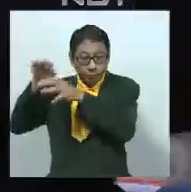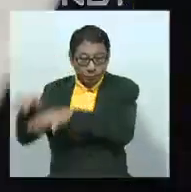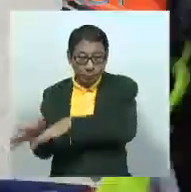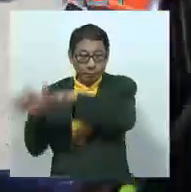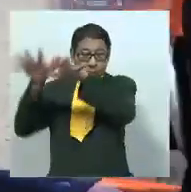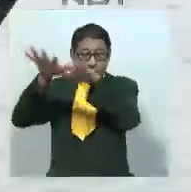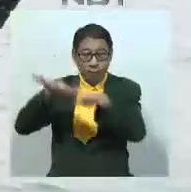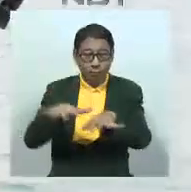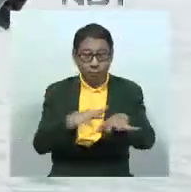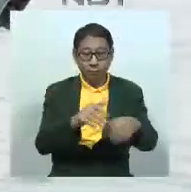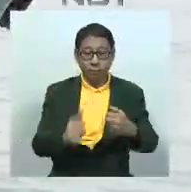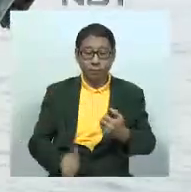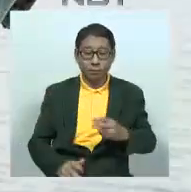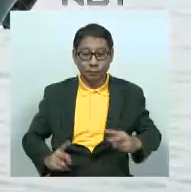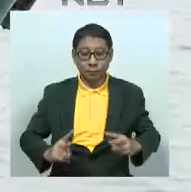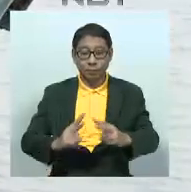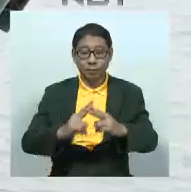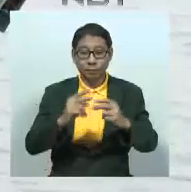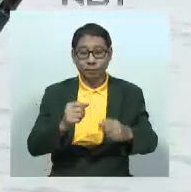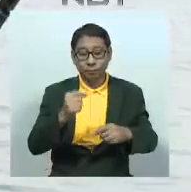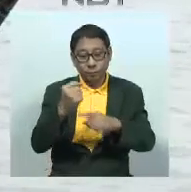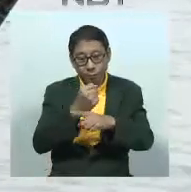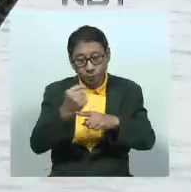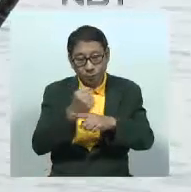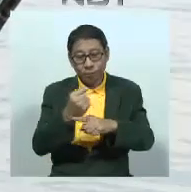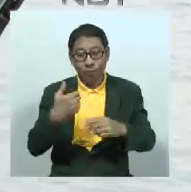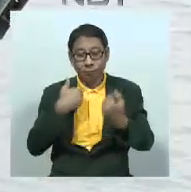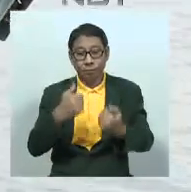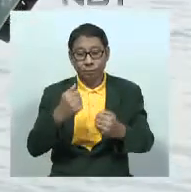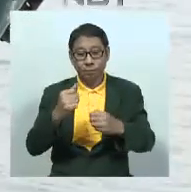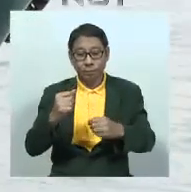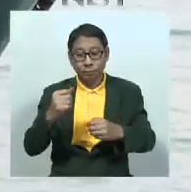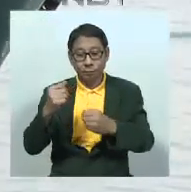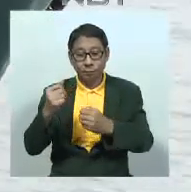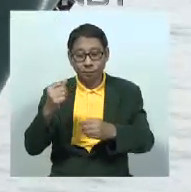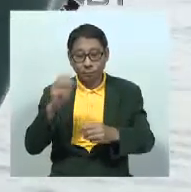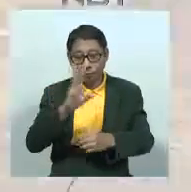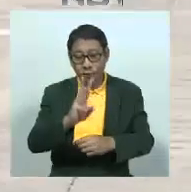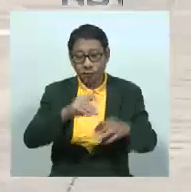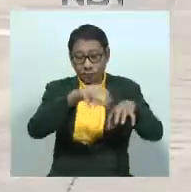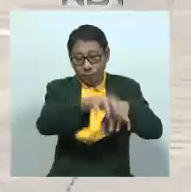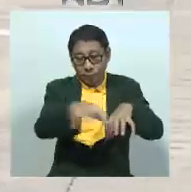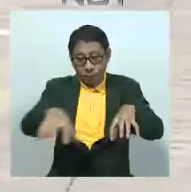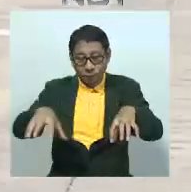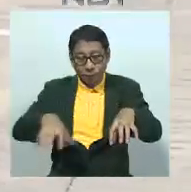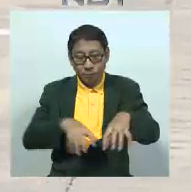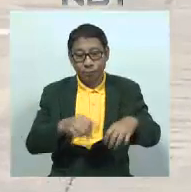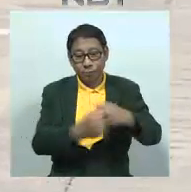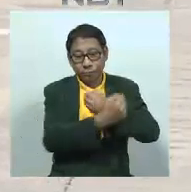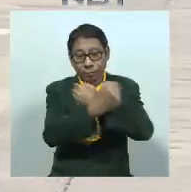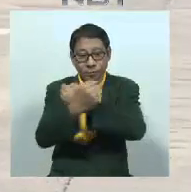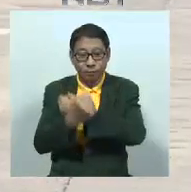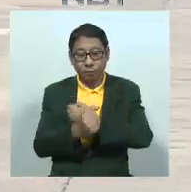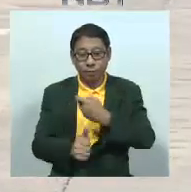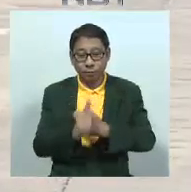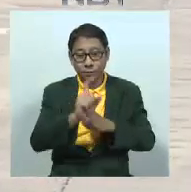ป้องกันและบรรเทาสาธารณภัยจะให้มีการซ้อมใหญ่ฝึกปฏิบัติการเชิงสาธิต6สถานีในการฝึกการป้องกันและบรร